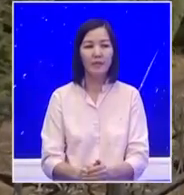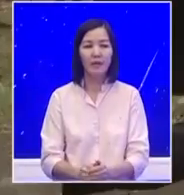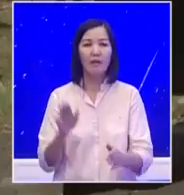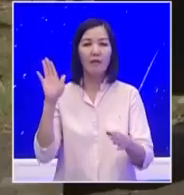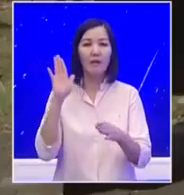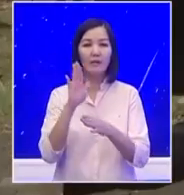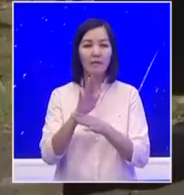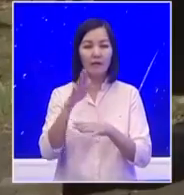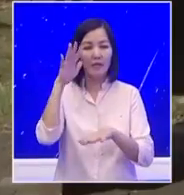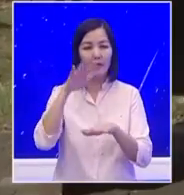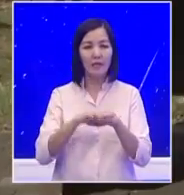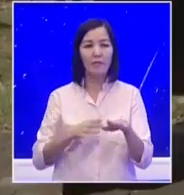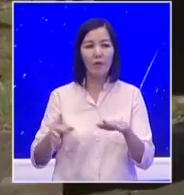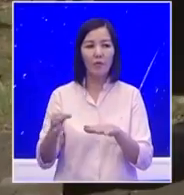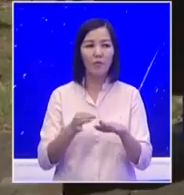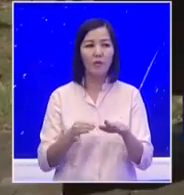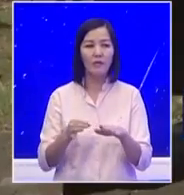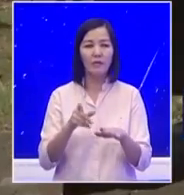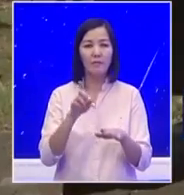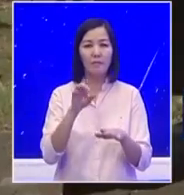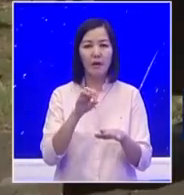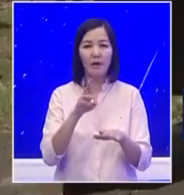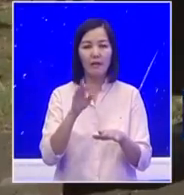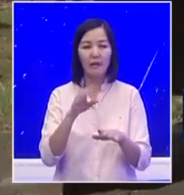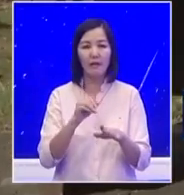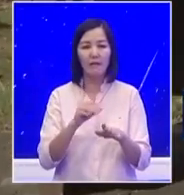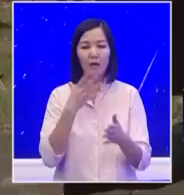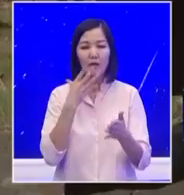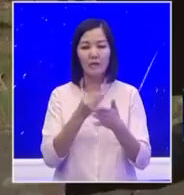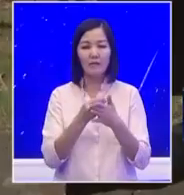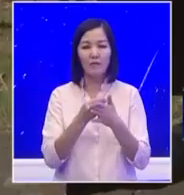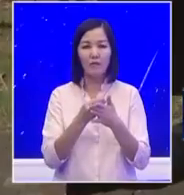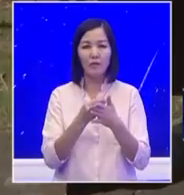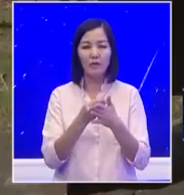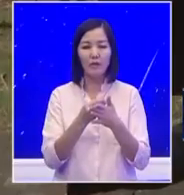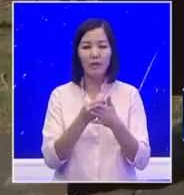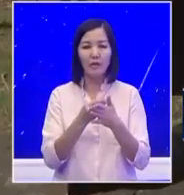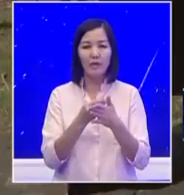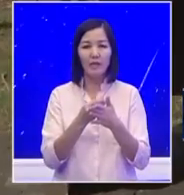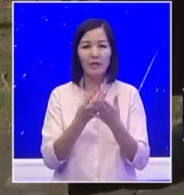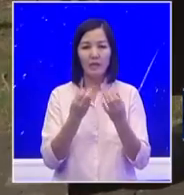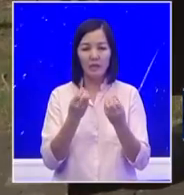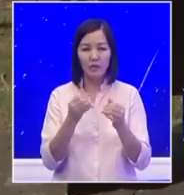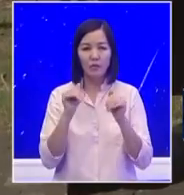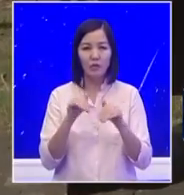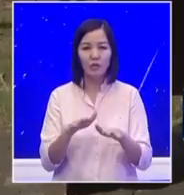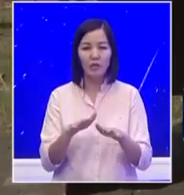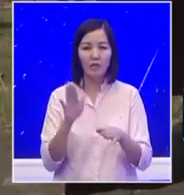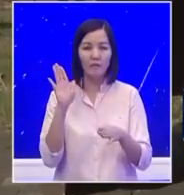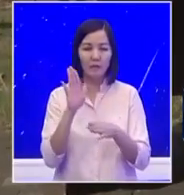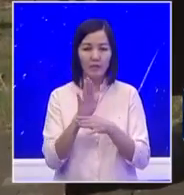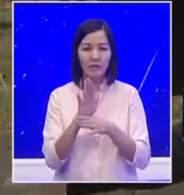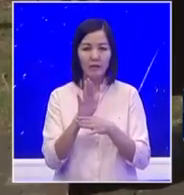постановления акима области Аманды Каваши Баталова мы разработали свой, и в соответствии с решениями данного